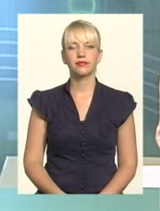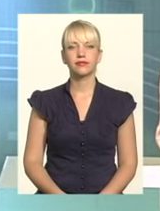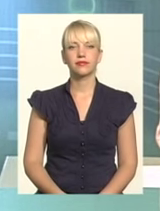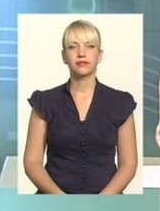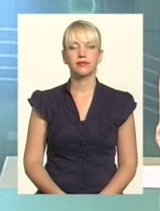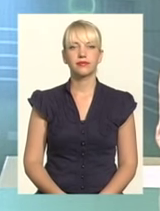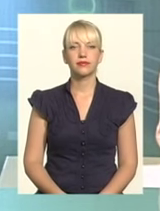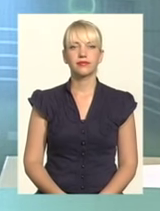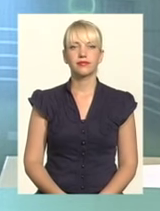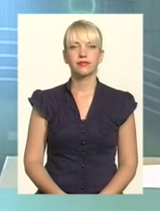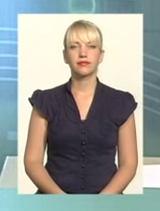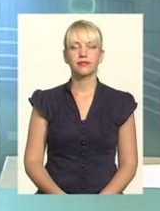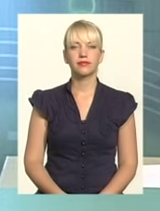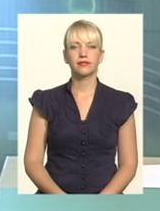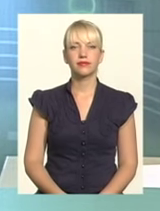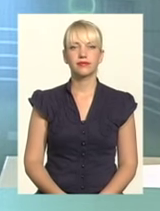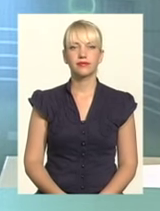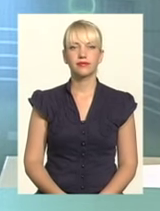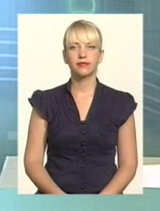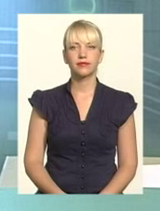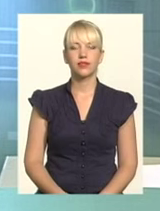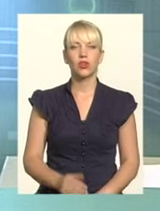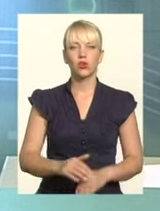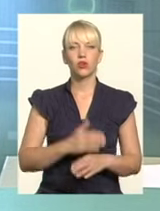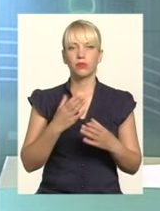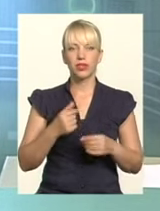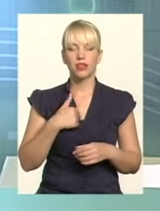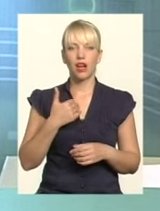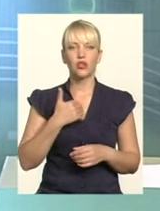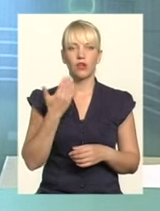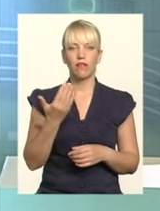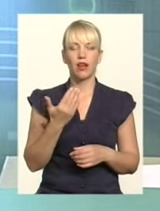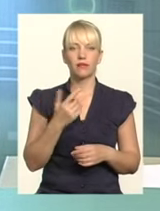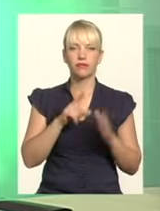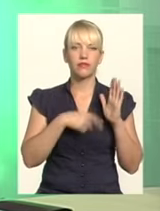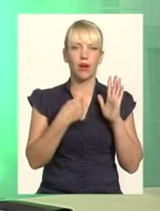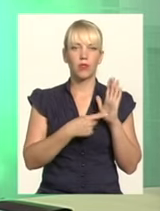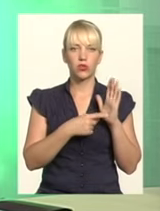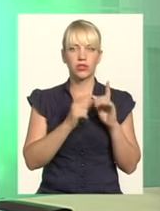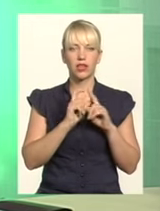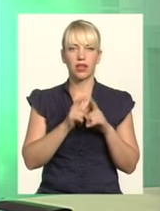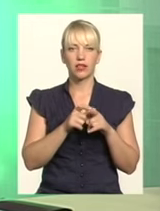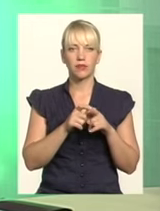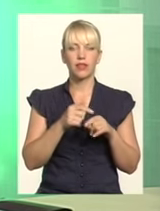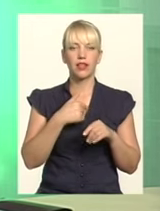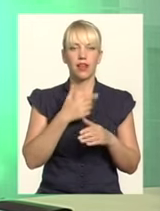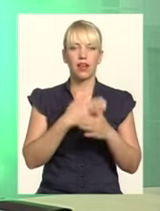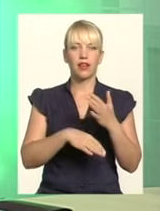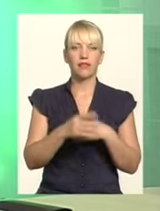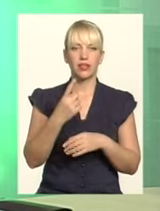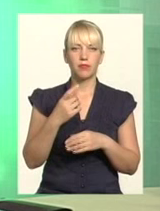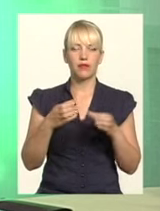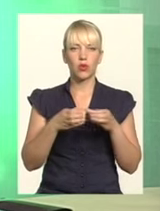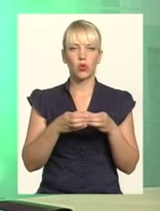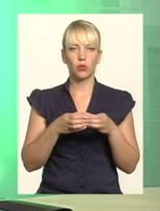Алло. Слухаємо вас. Говоріть, будь ласка. Я хочу вам задати такий вопрос. Я інвалід першої